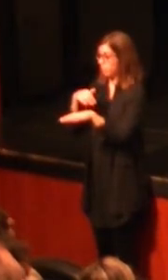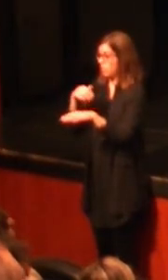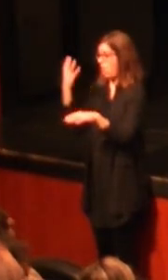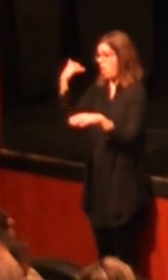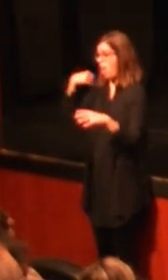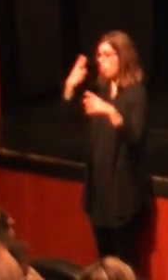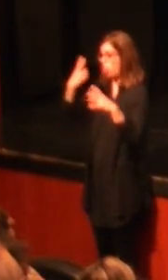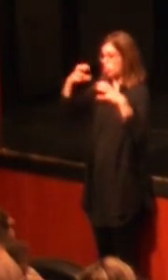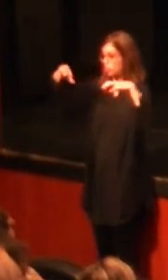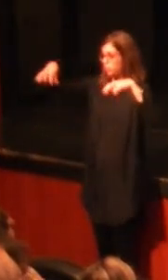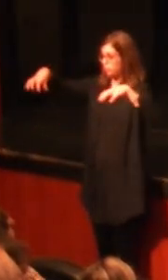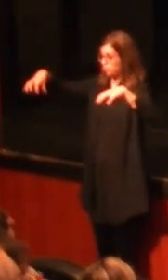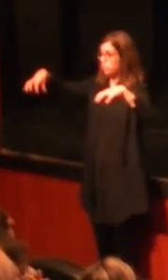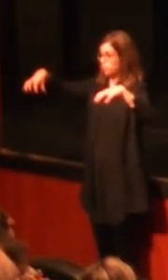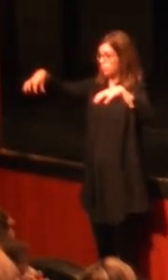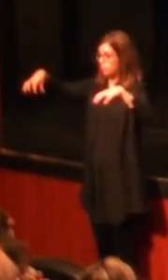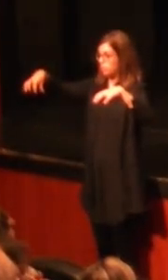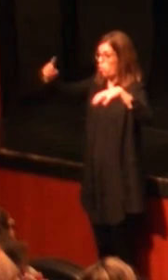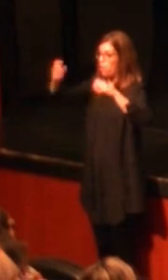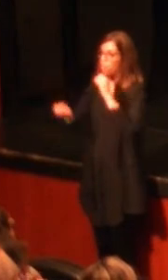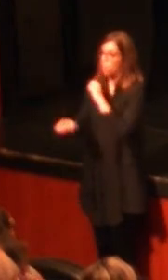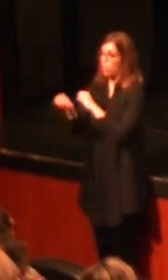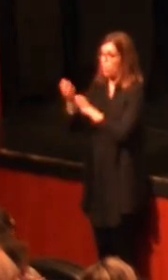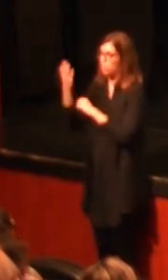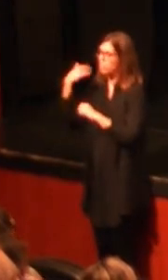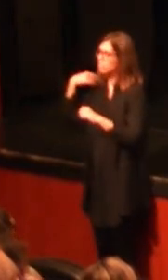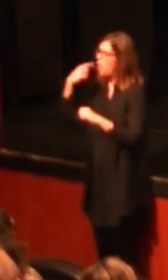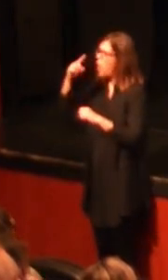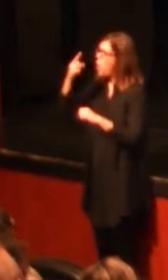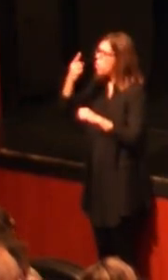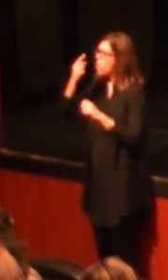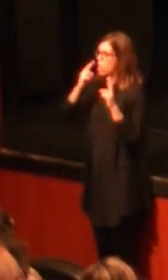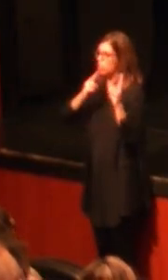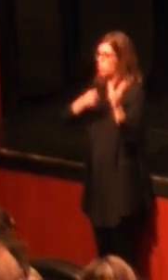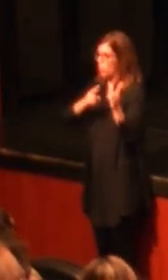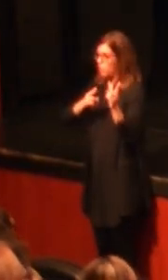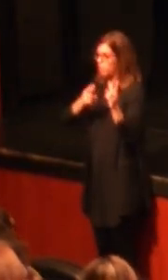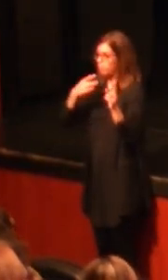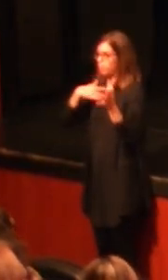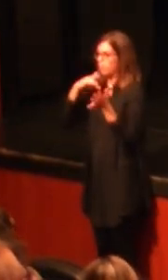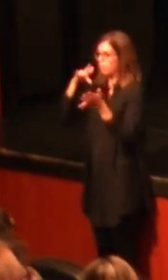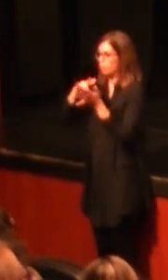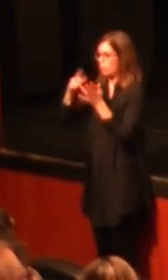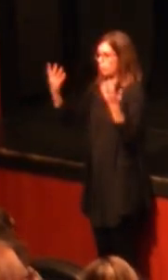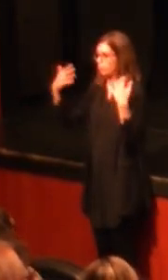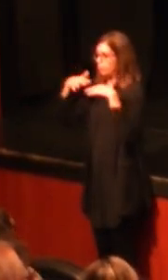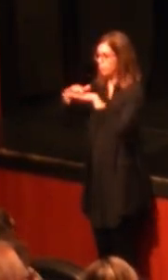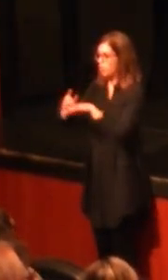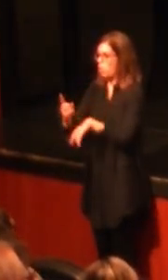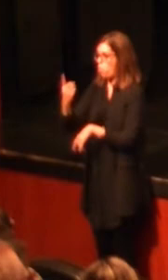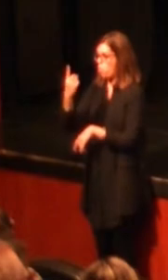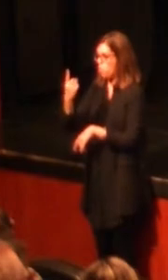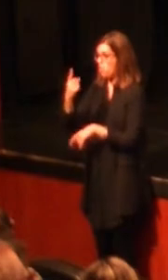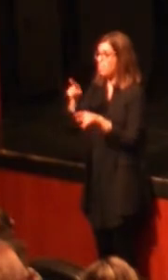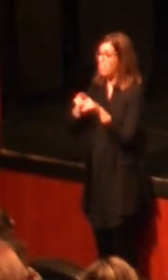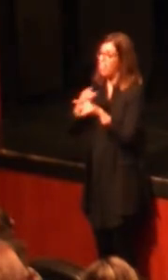dues fundacions i una associació. Ja des del dia 1 d'octubre som una sola fundació. Fundació